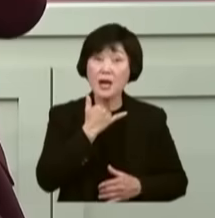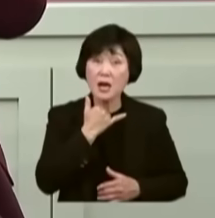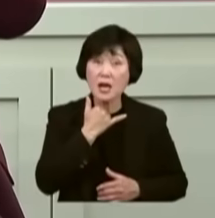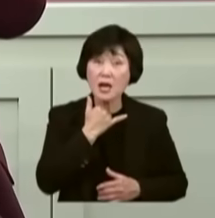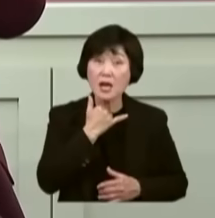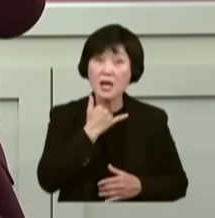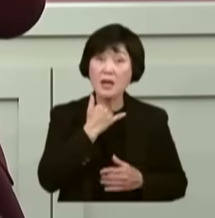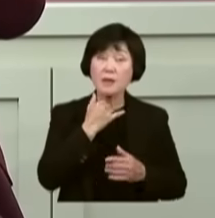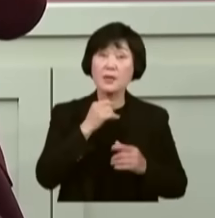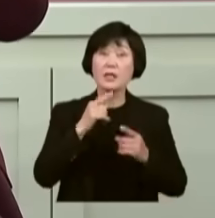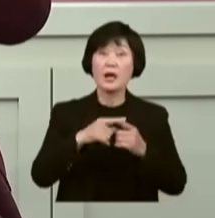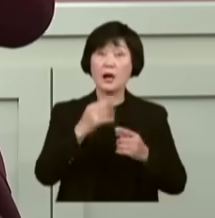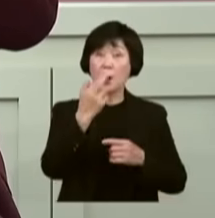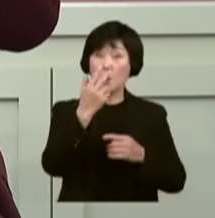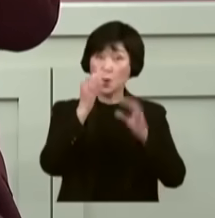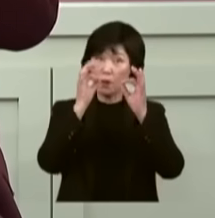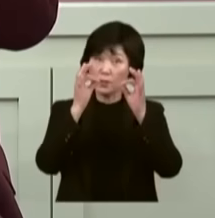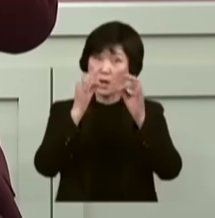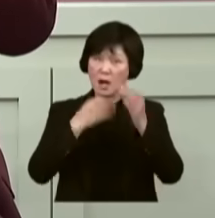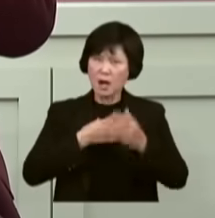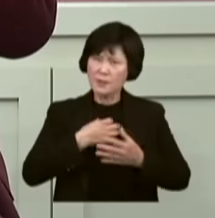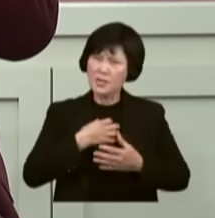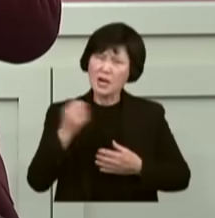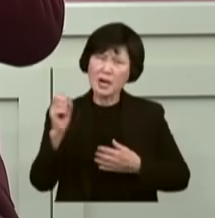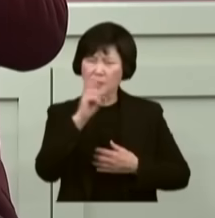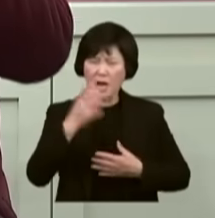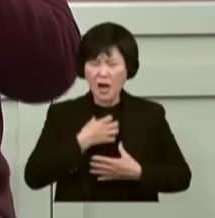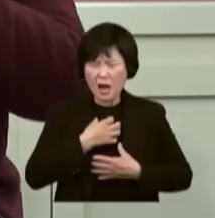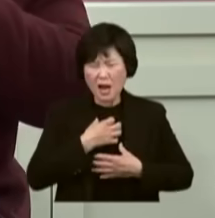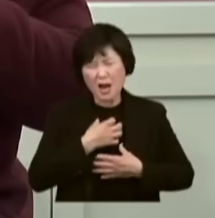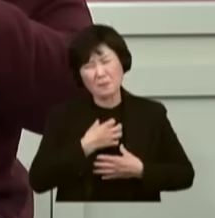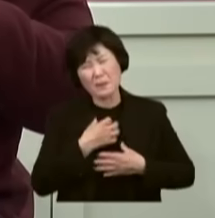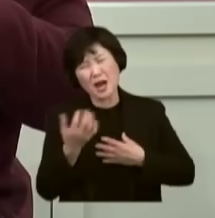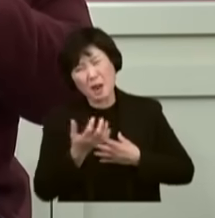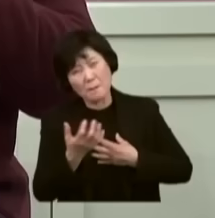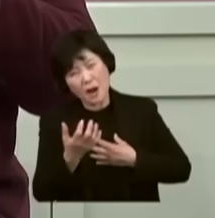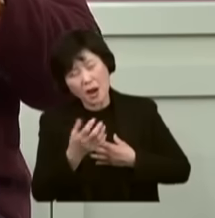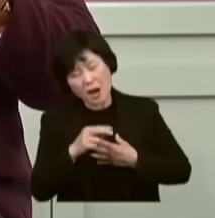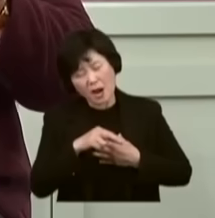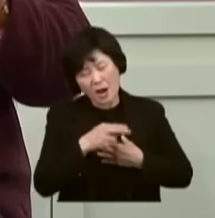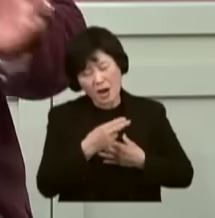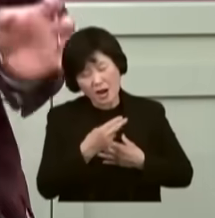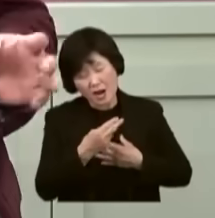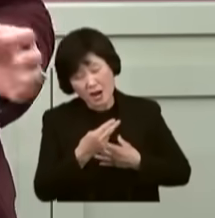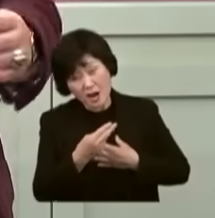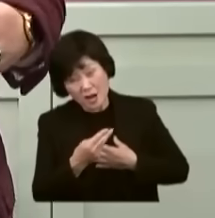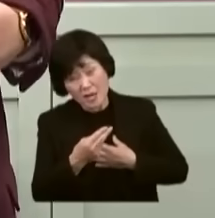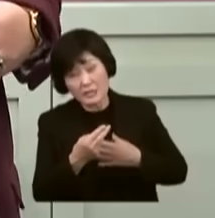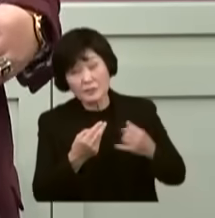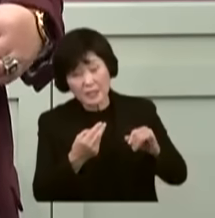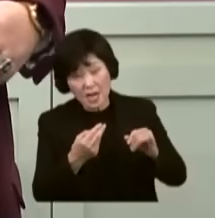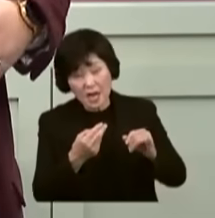넥타임에다가 거울 보고 있다가 가슴에 통증이 와갖고 이게 쓰러지면서 수민아 근데 얘는 가방